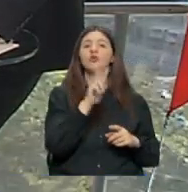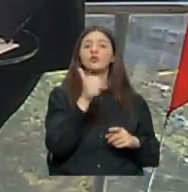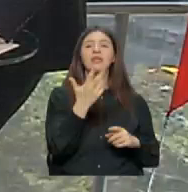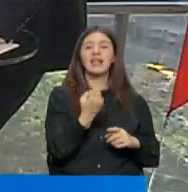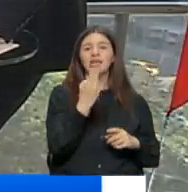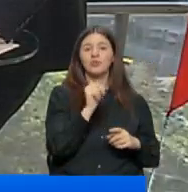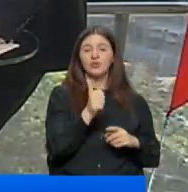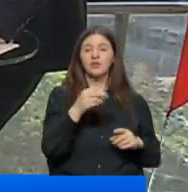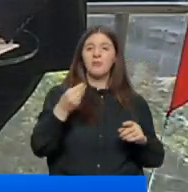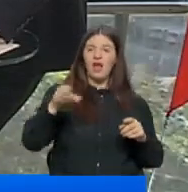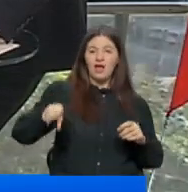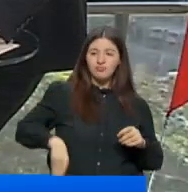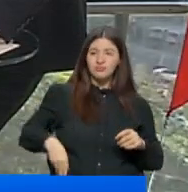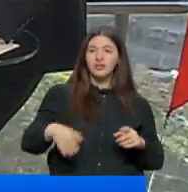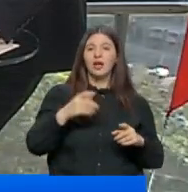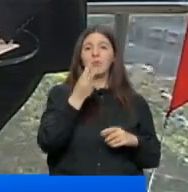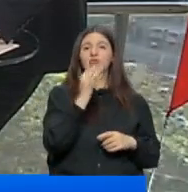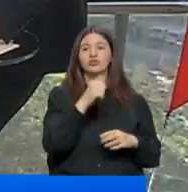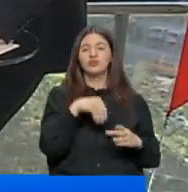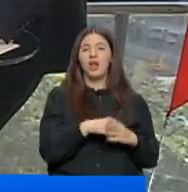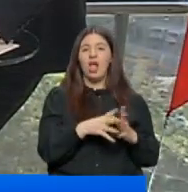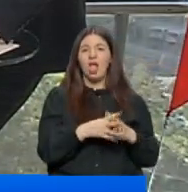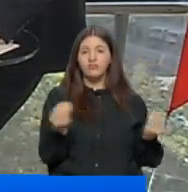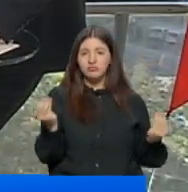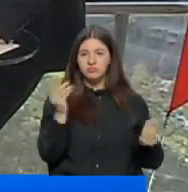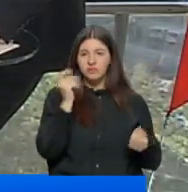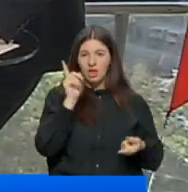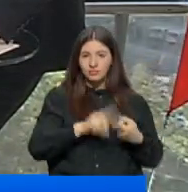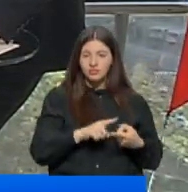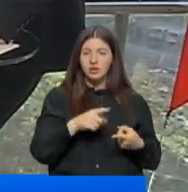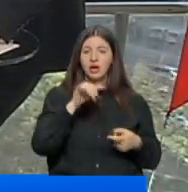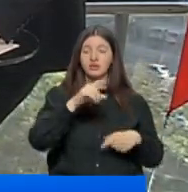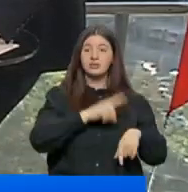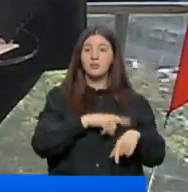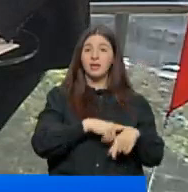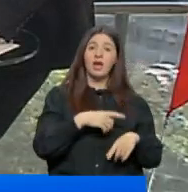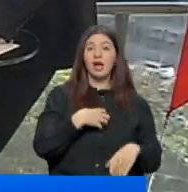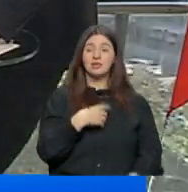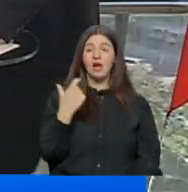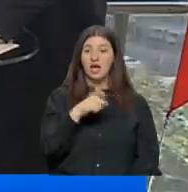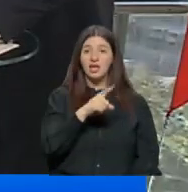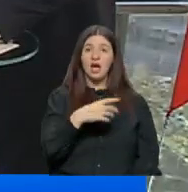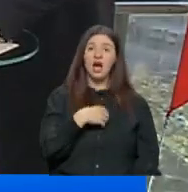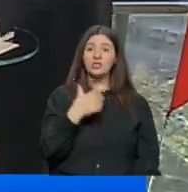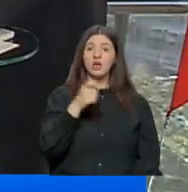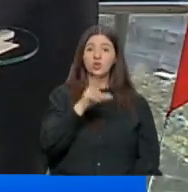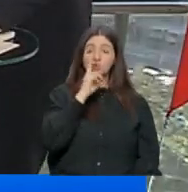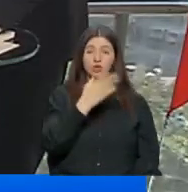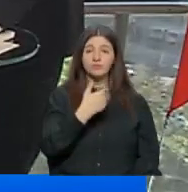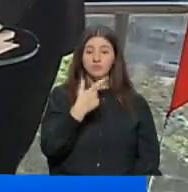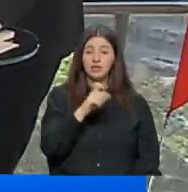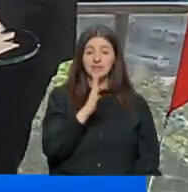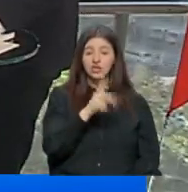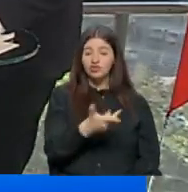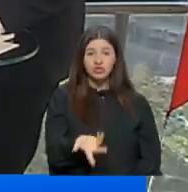cebe giren para, hemen birkaç gün içinde biten bir para ve aynı zamanda Haziran ayı. Hı hı. Haziran ayının da sonu. Biz bu ayı